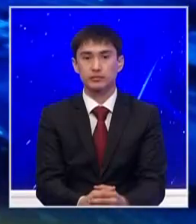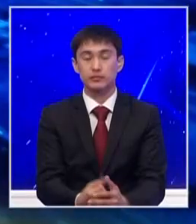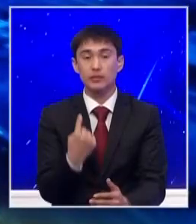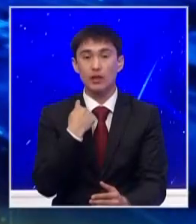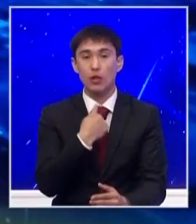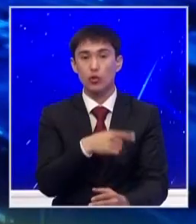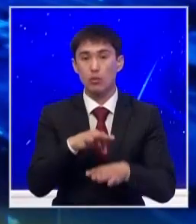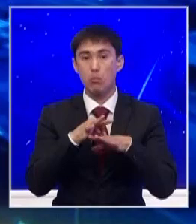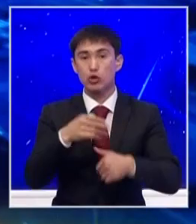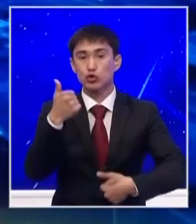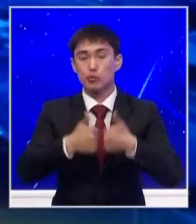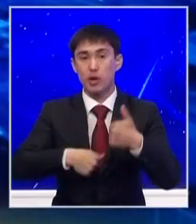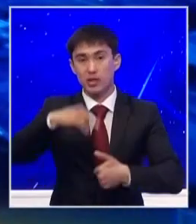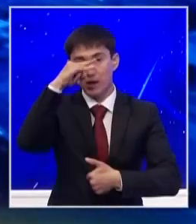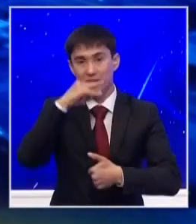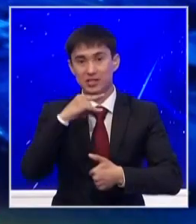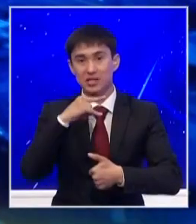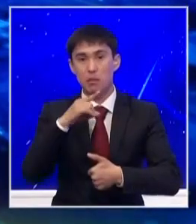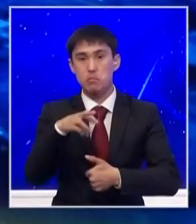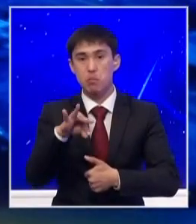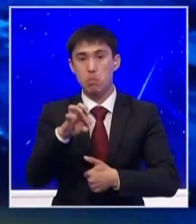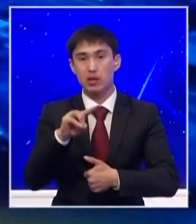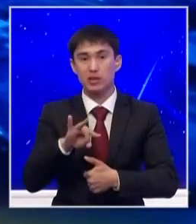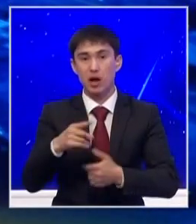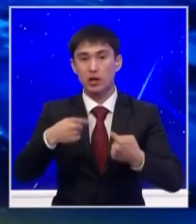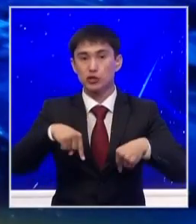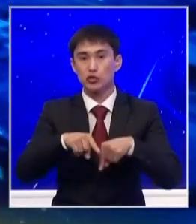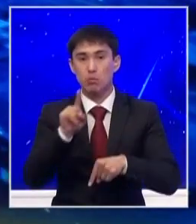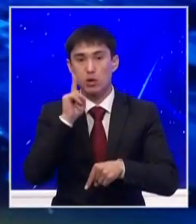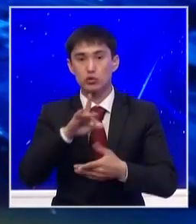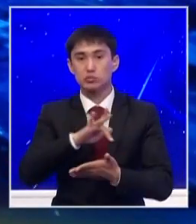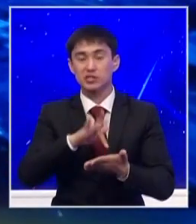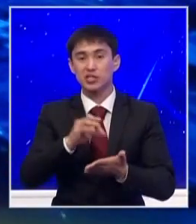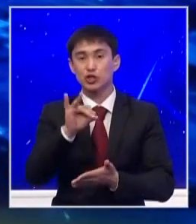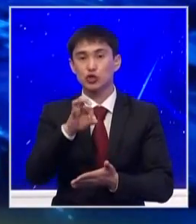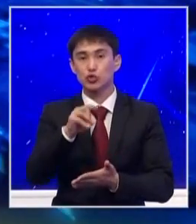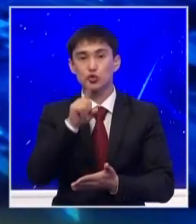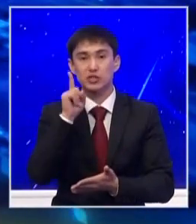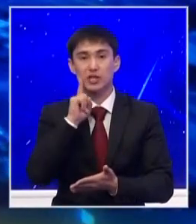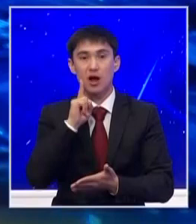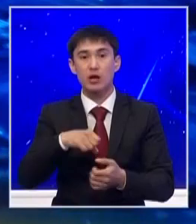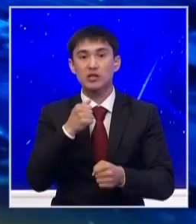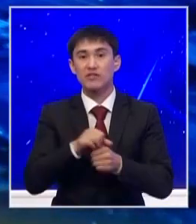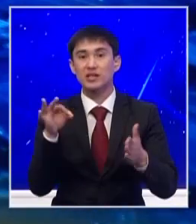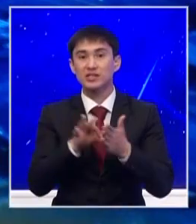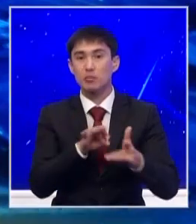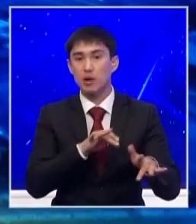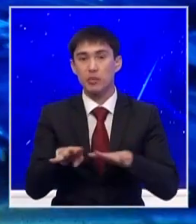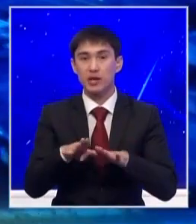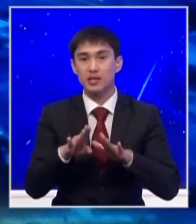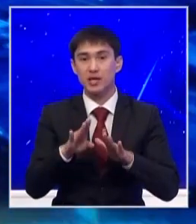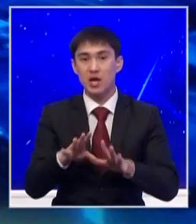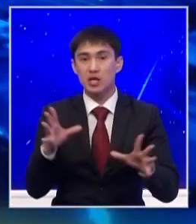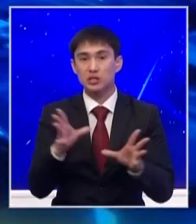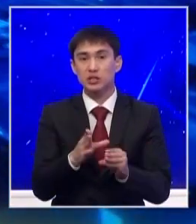В Талдыкургане прошел чемпионат «Казахшами Батл», организованный молодежным центром ЖТСУ «Жастары». Основная цель мероприятия